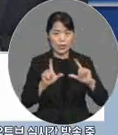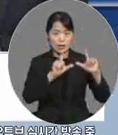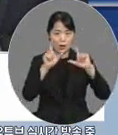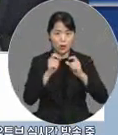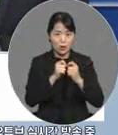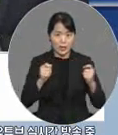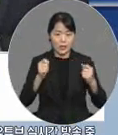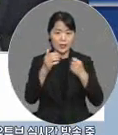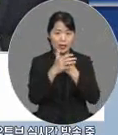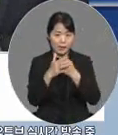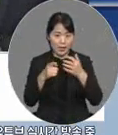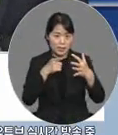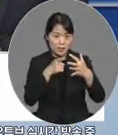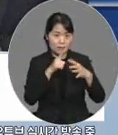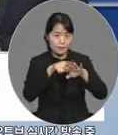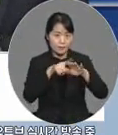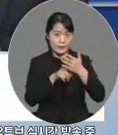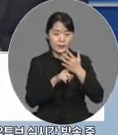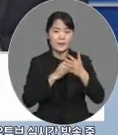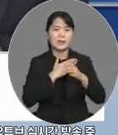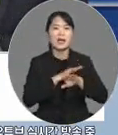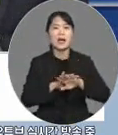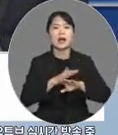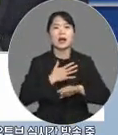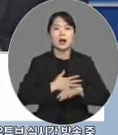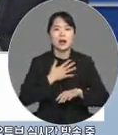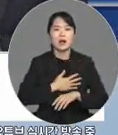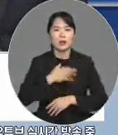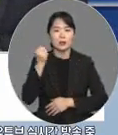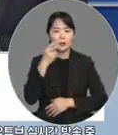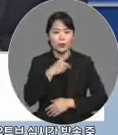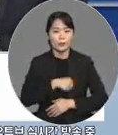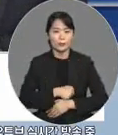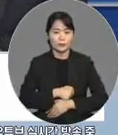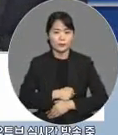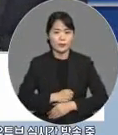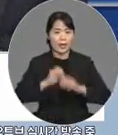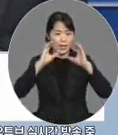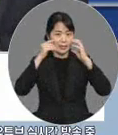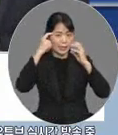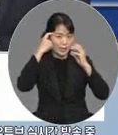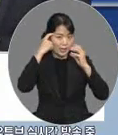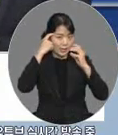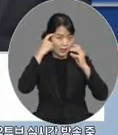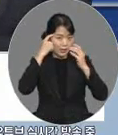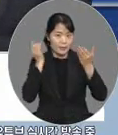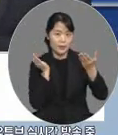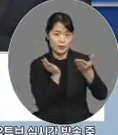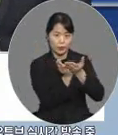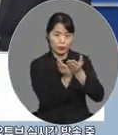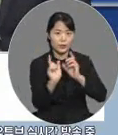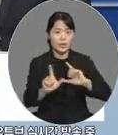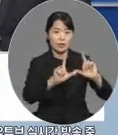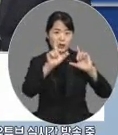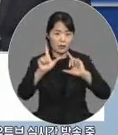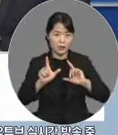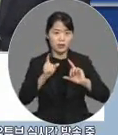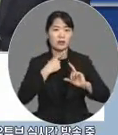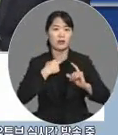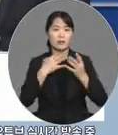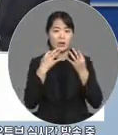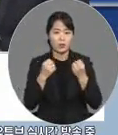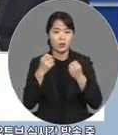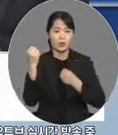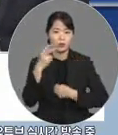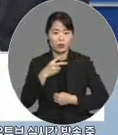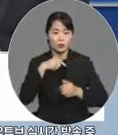학생의 정서를 잘 이해하고 있고 또 아이들 눈높이에 맞춰서 생활해왔습니다. 그리고